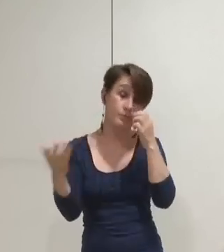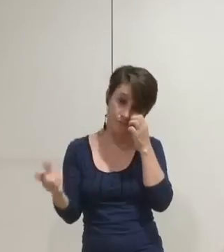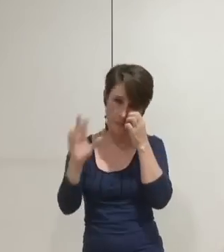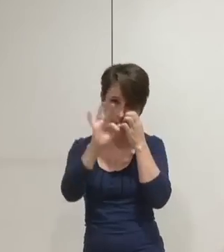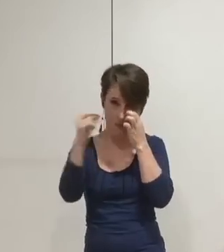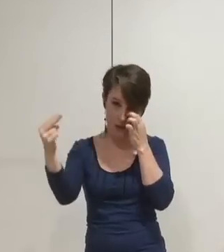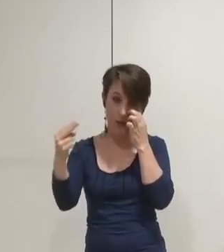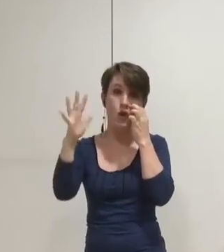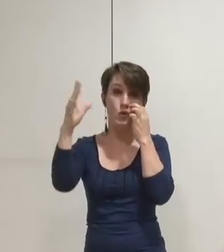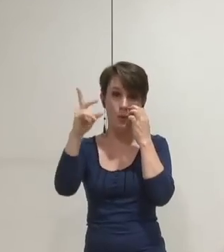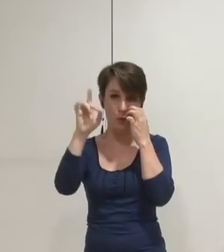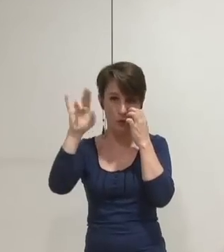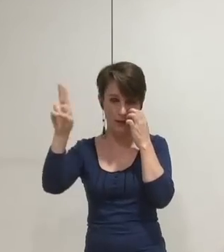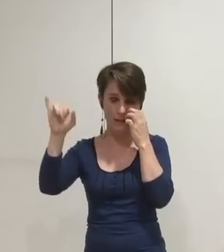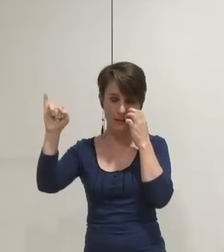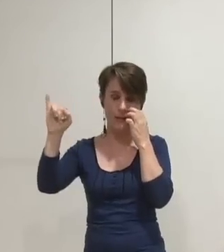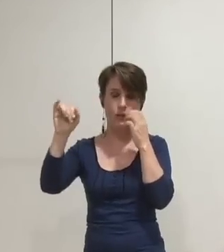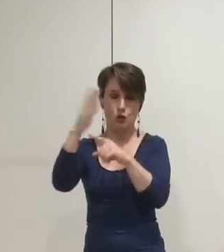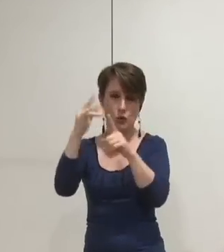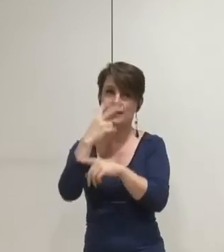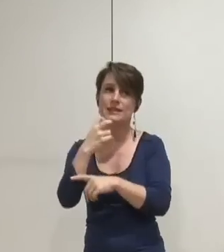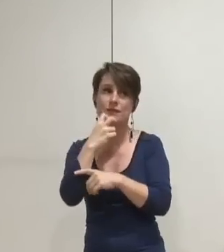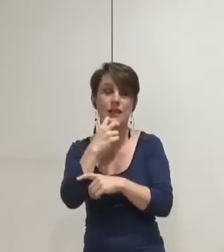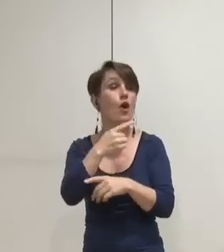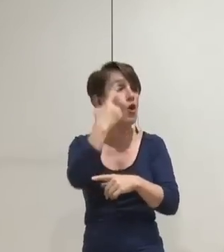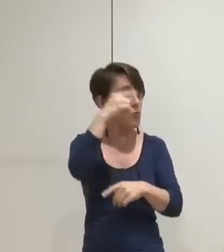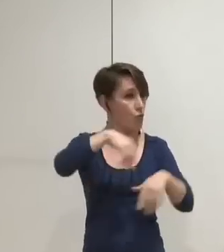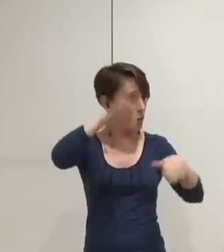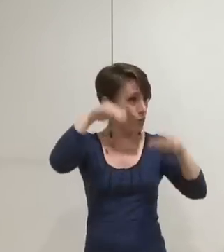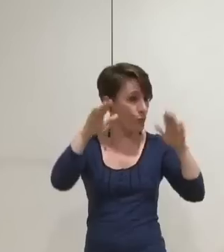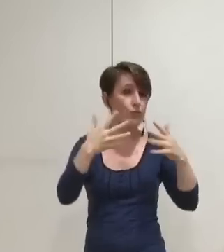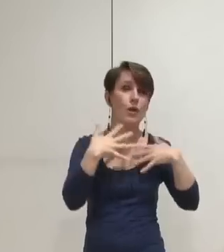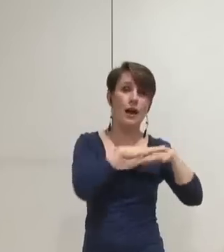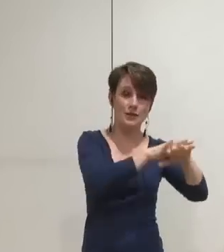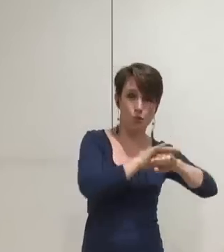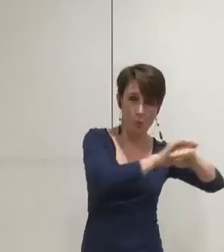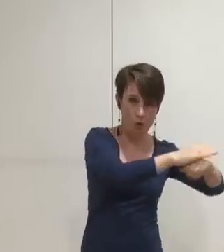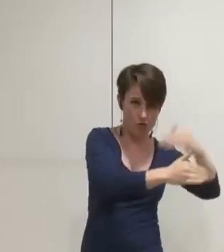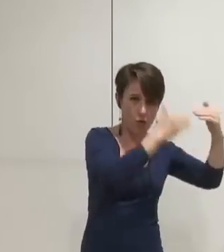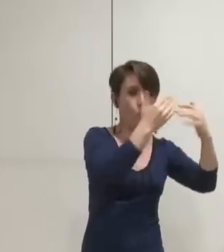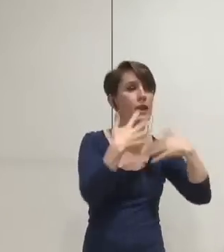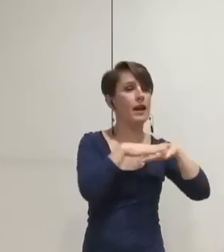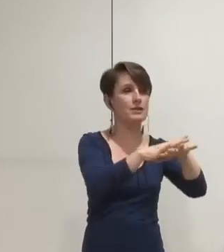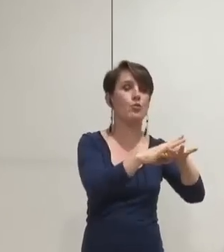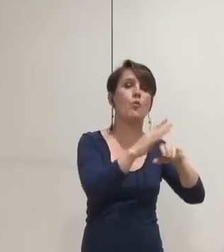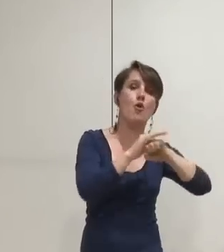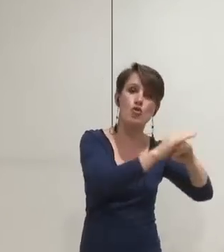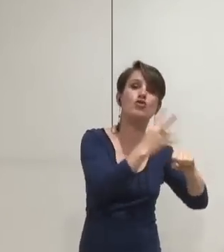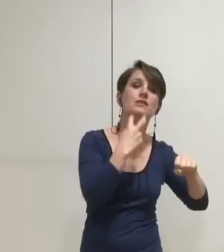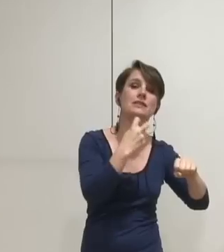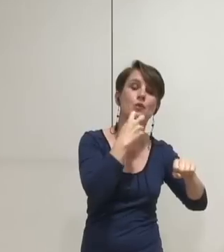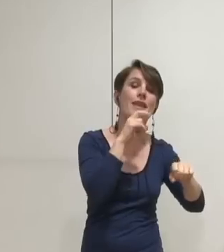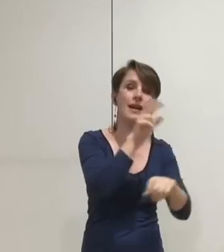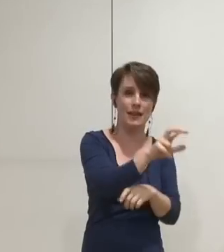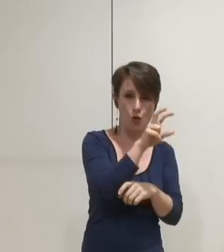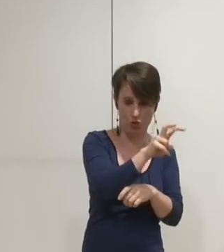national UMP udi société civile qui est pour le rassemblement de gauche et de progrès le rassemblement citoyen de la gauche et des écologiste cette délibération